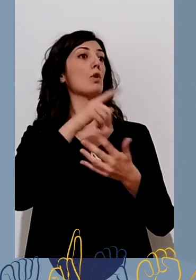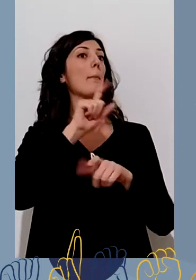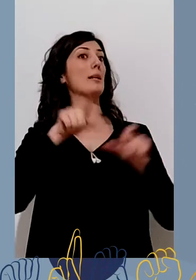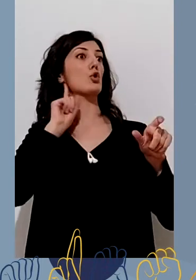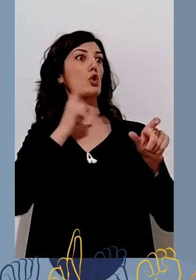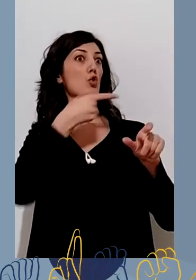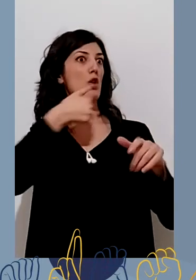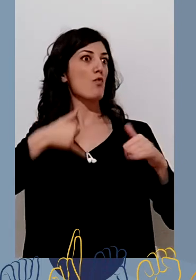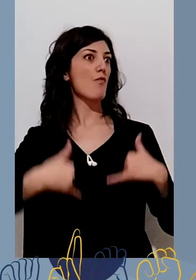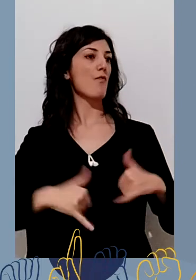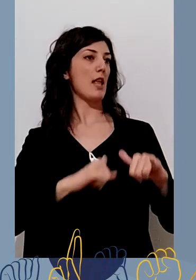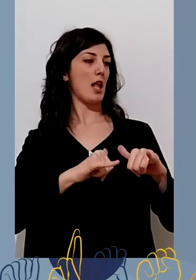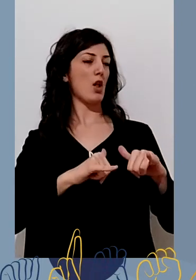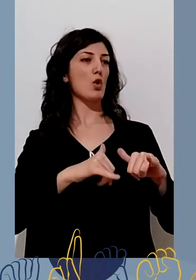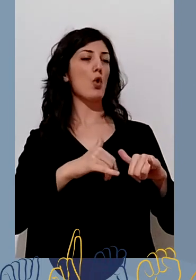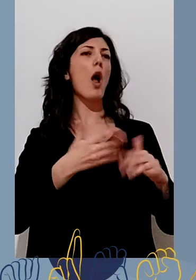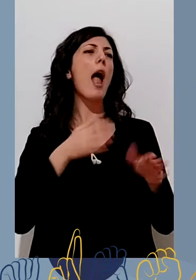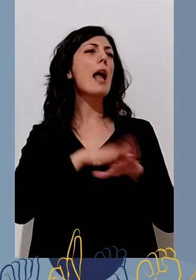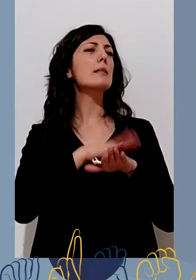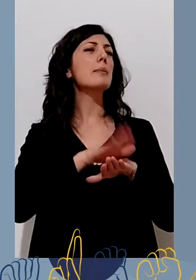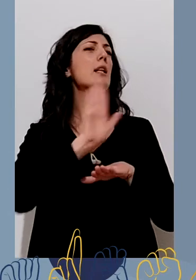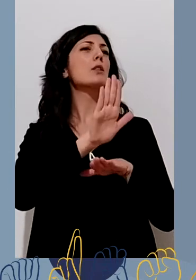la sua esperienza in questo senso?